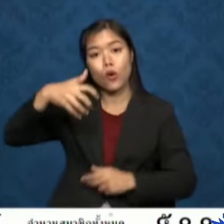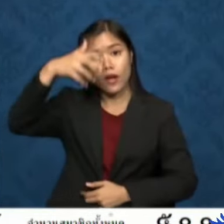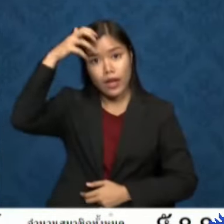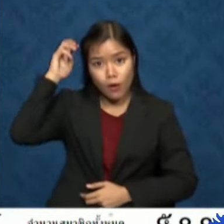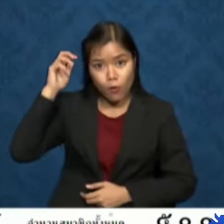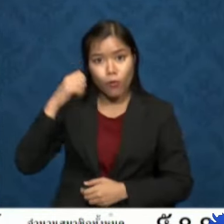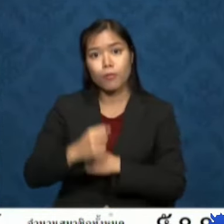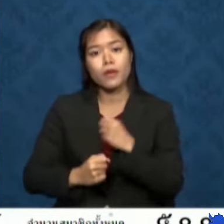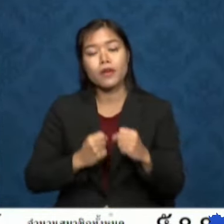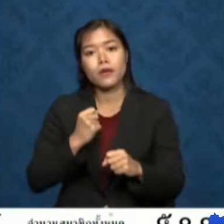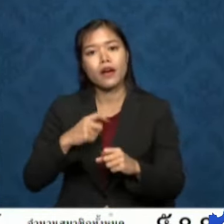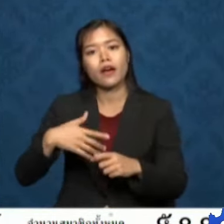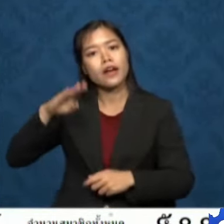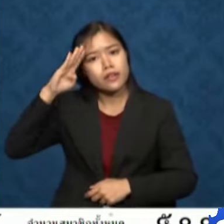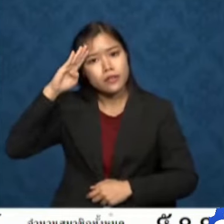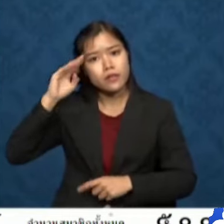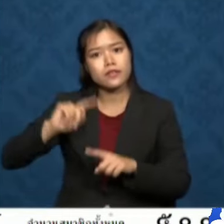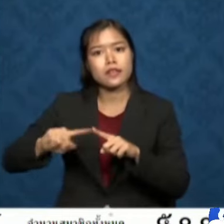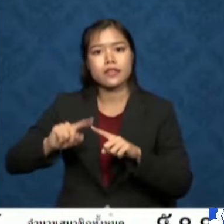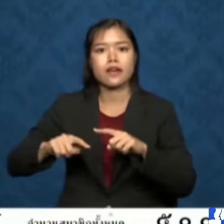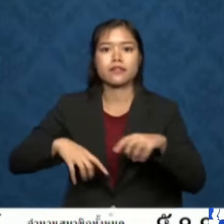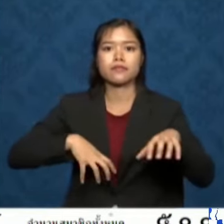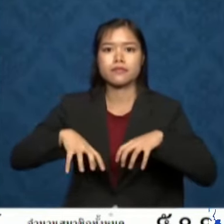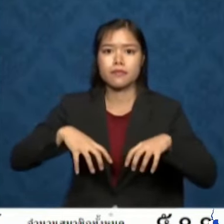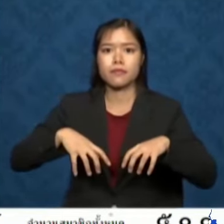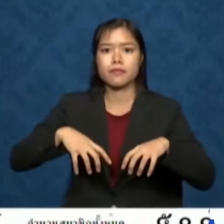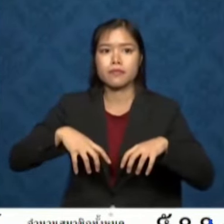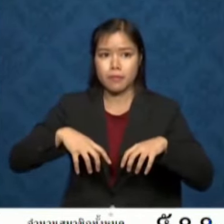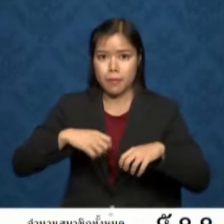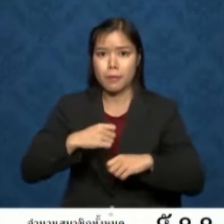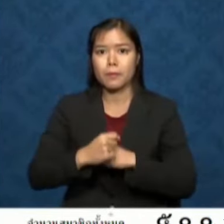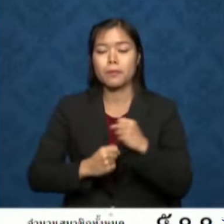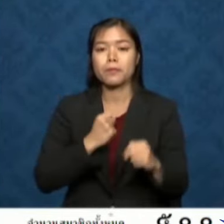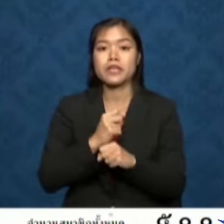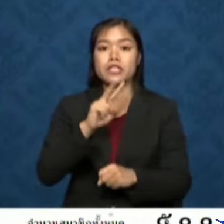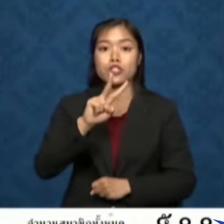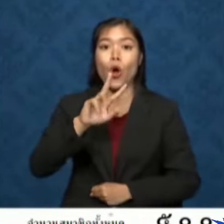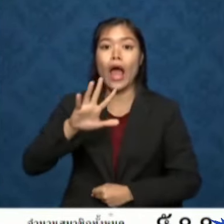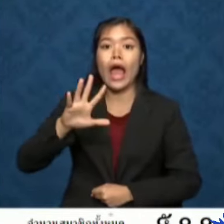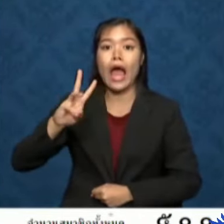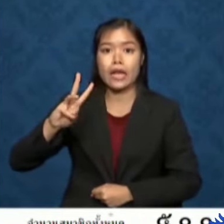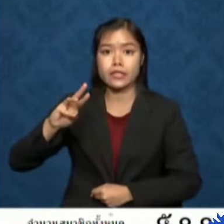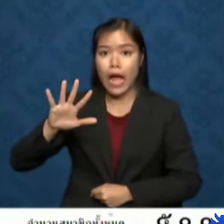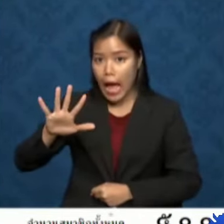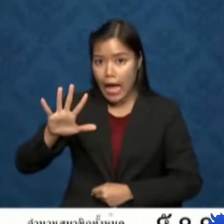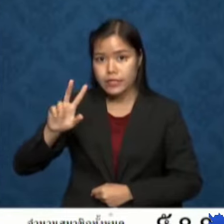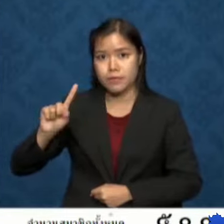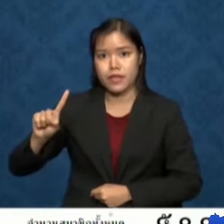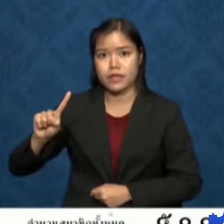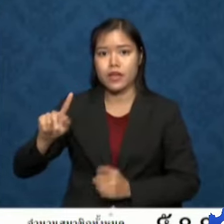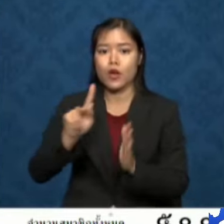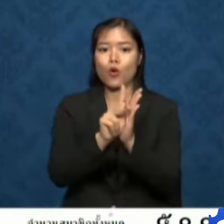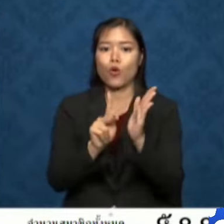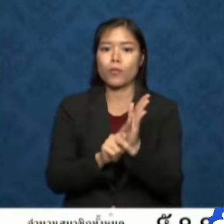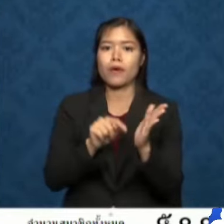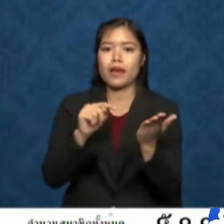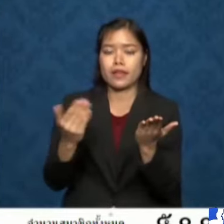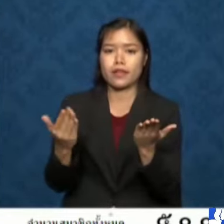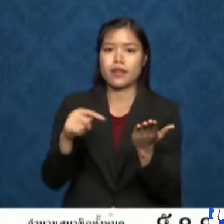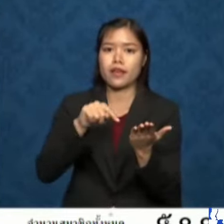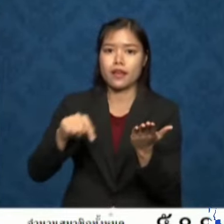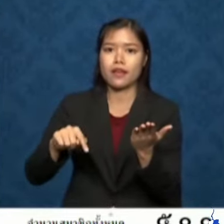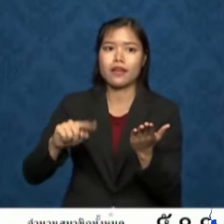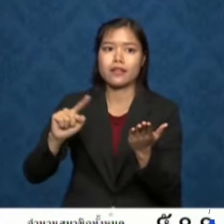พรบการรักษาความมั่นคงภายในราชอาณาจักร2551กฎหมายทั้ง 2ฉบับนี้ล้วนเป็นผลพวงจากการทำ